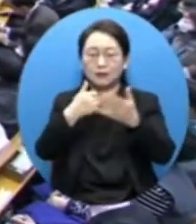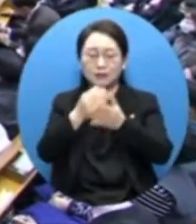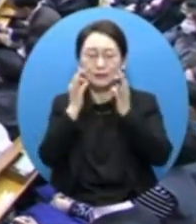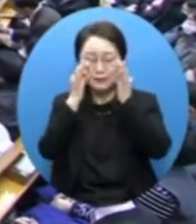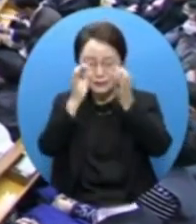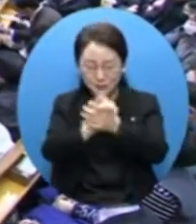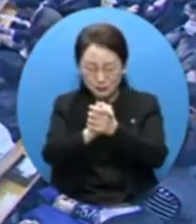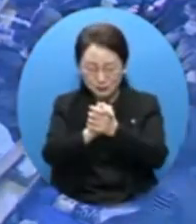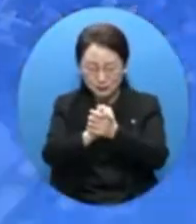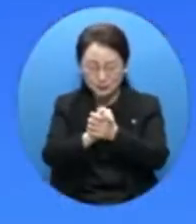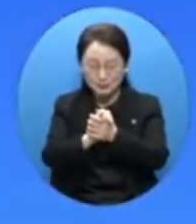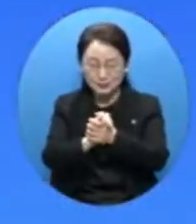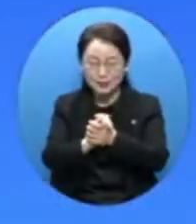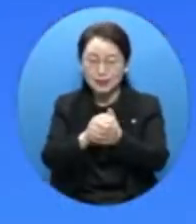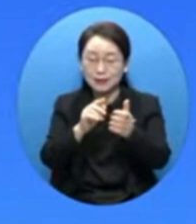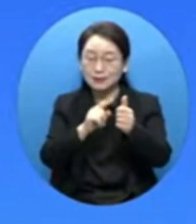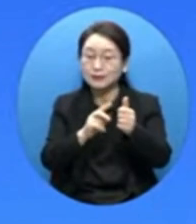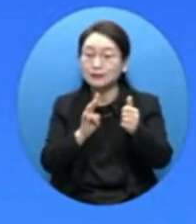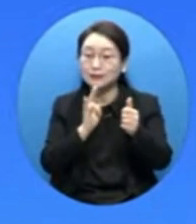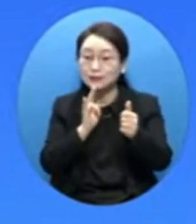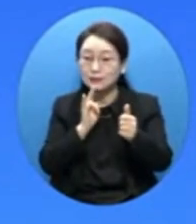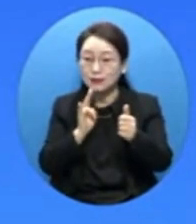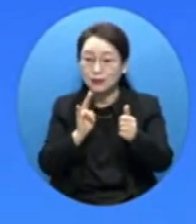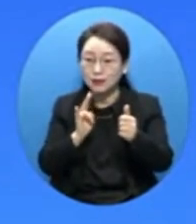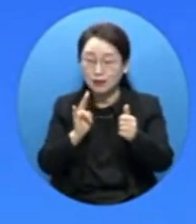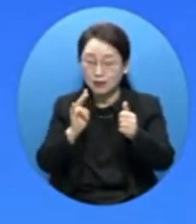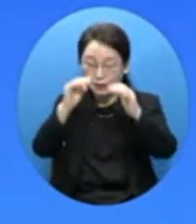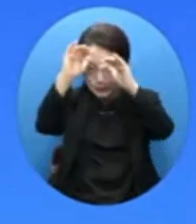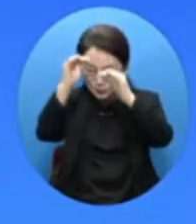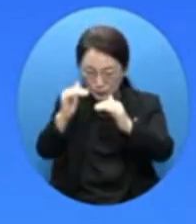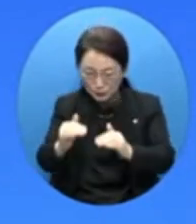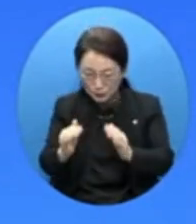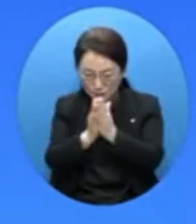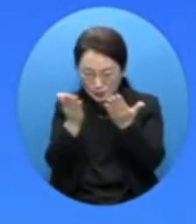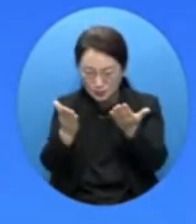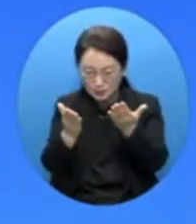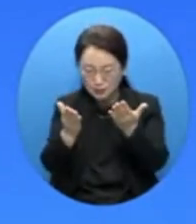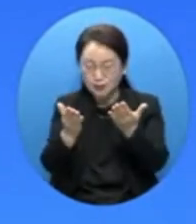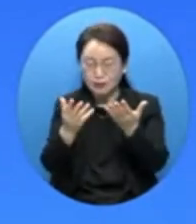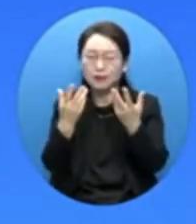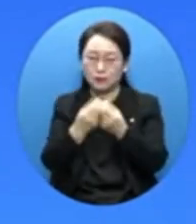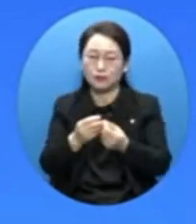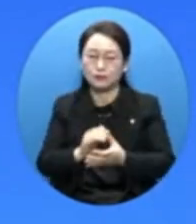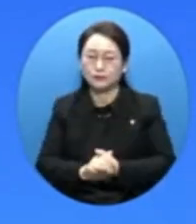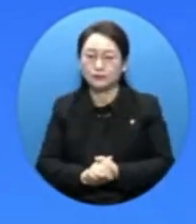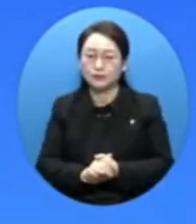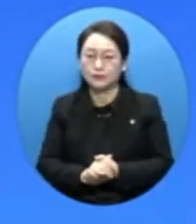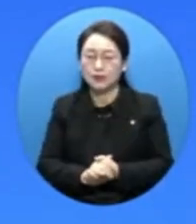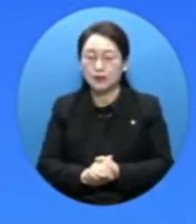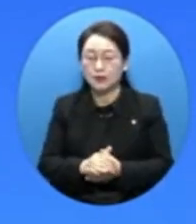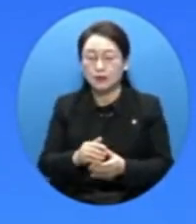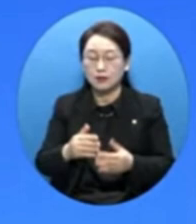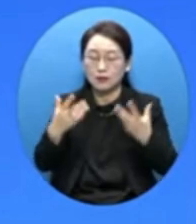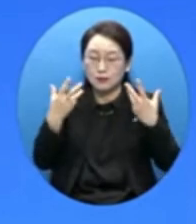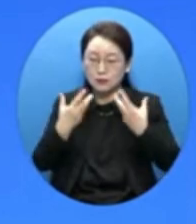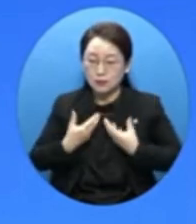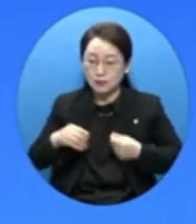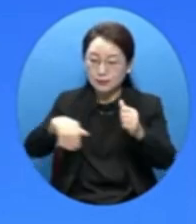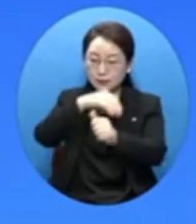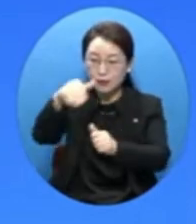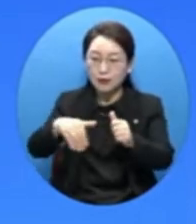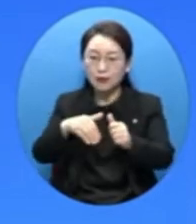기도했습니다. 이것이 하박국 선지서 전체 내용입니다. 그는 그러한 절망적인 상황에서도